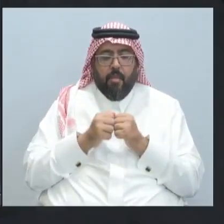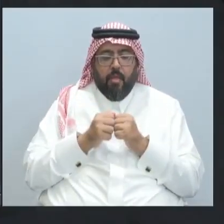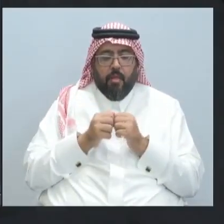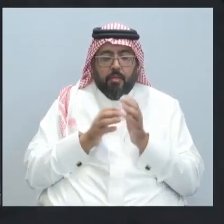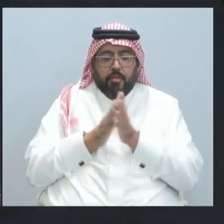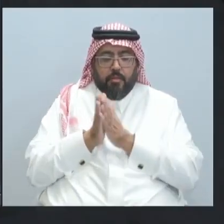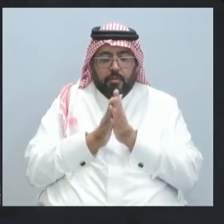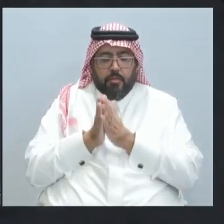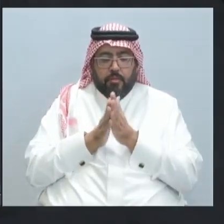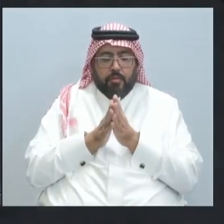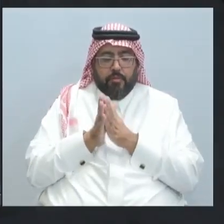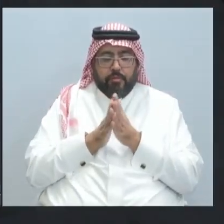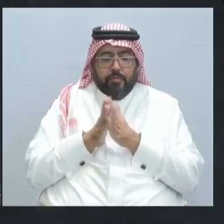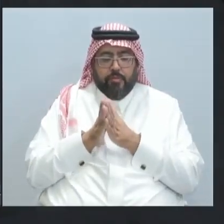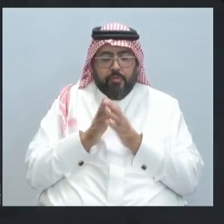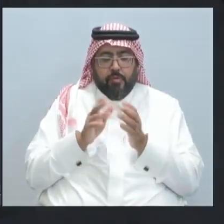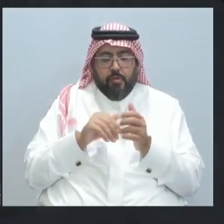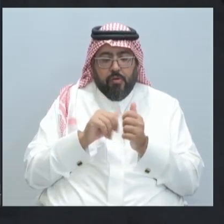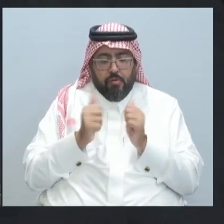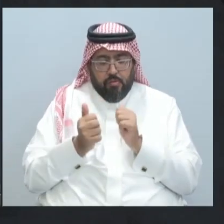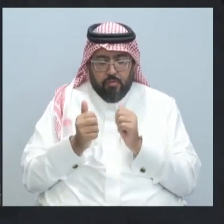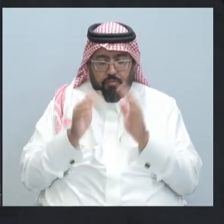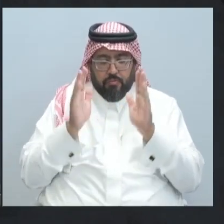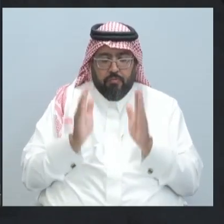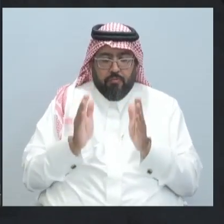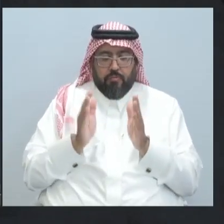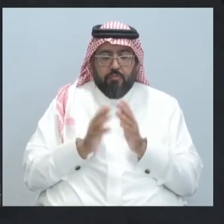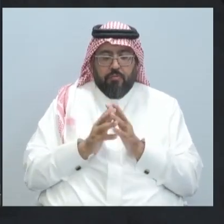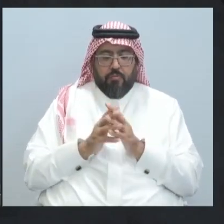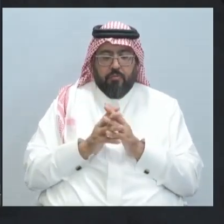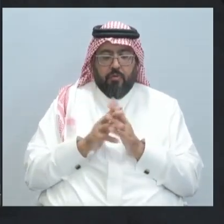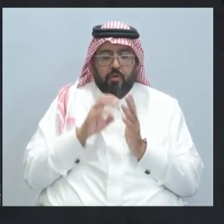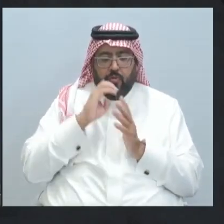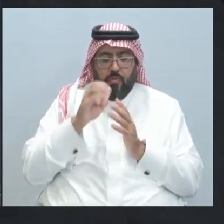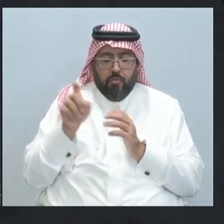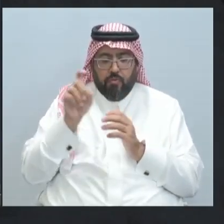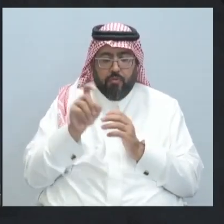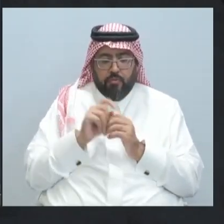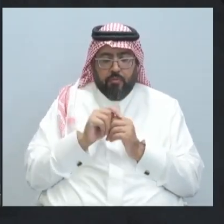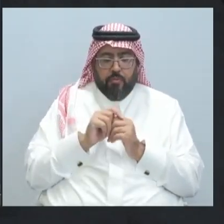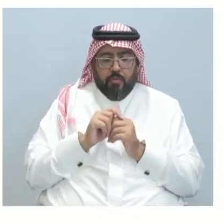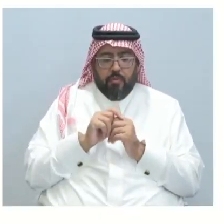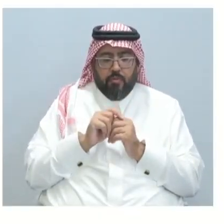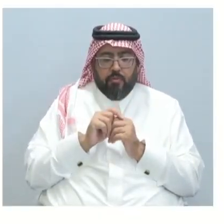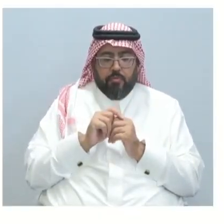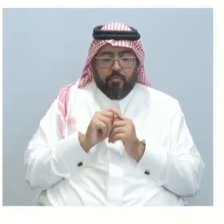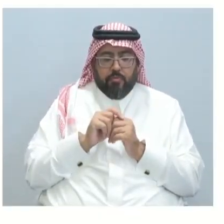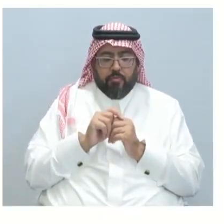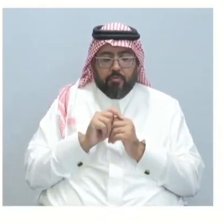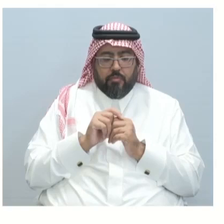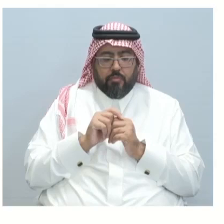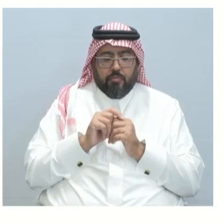الاستعداد والتهيؤ الان نريد منكم تغيير الجلسه الاستعداد للاجابه على السؤال الذي سيظهر امامكم